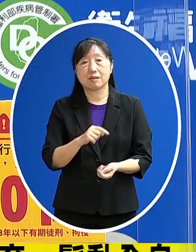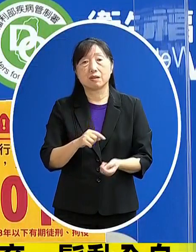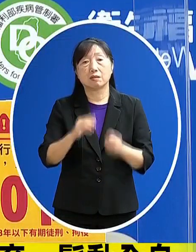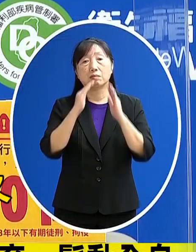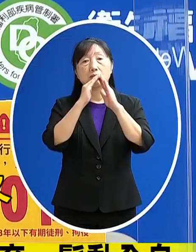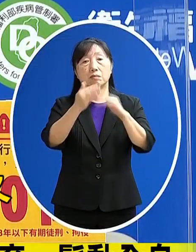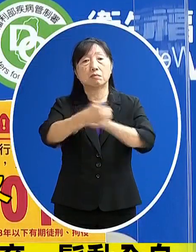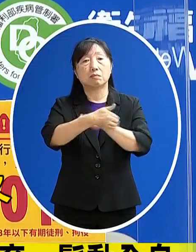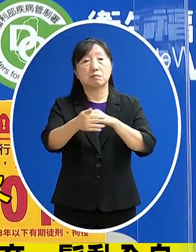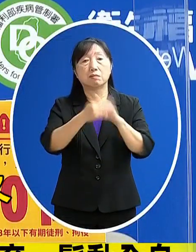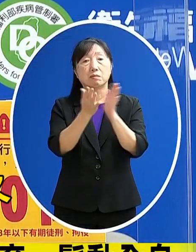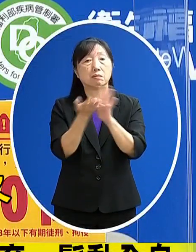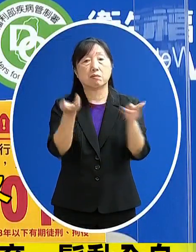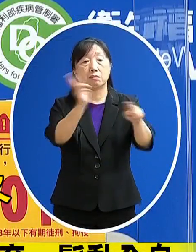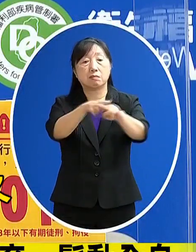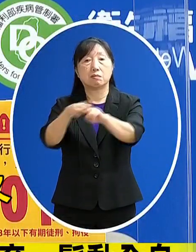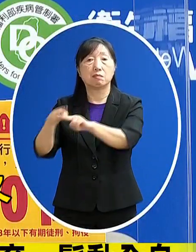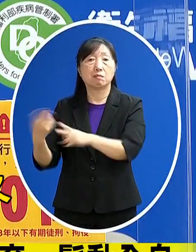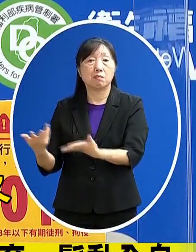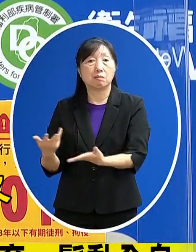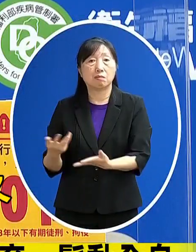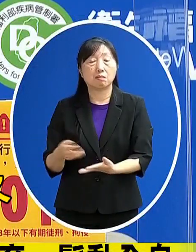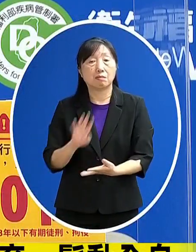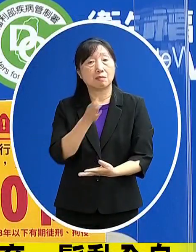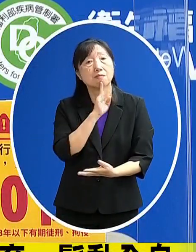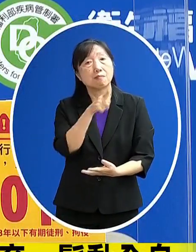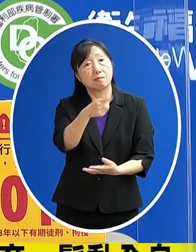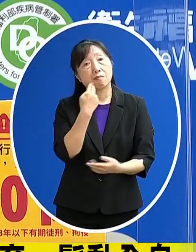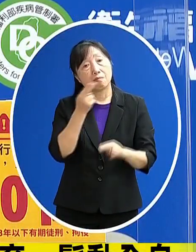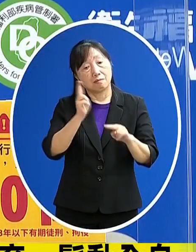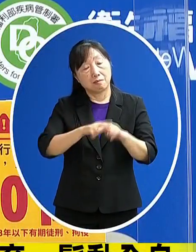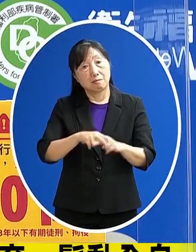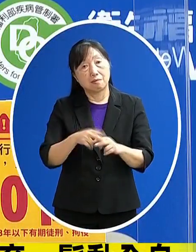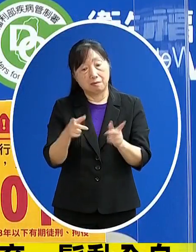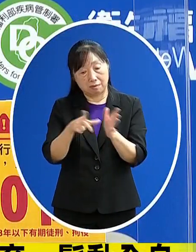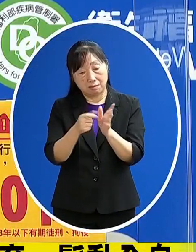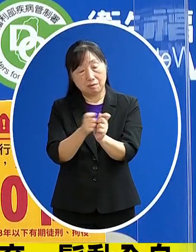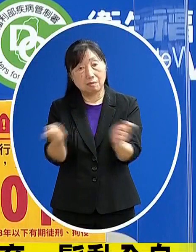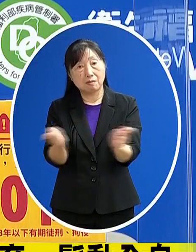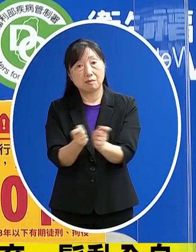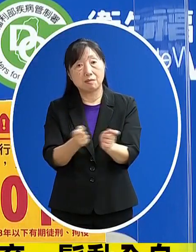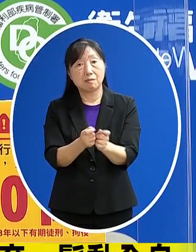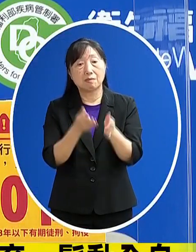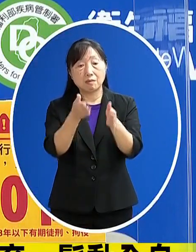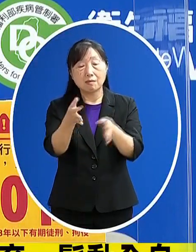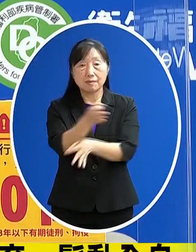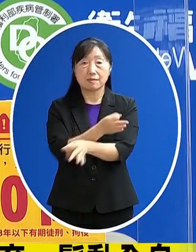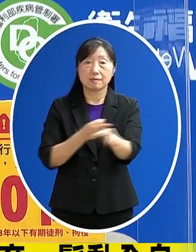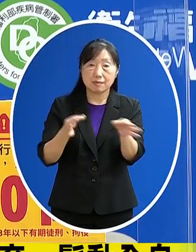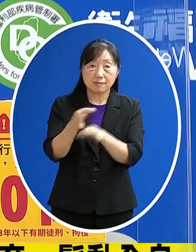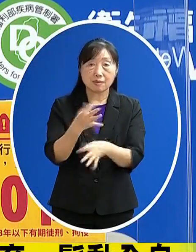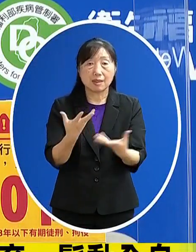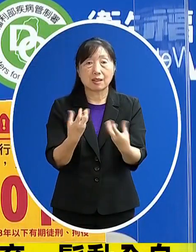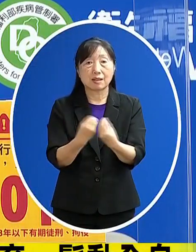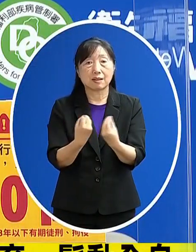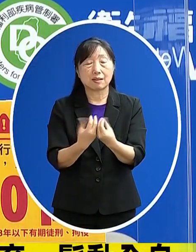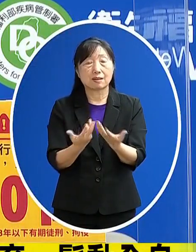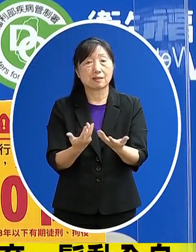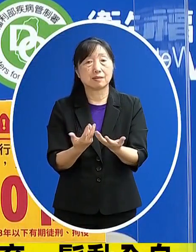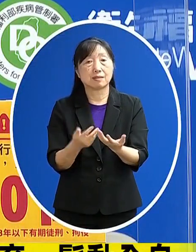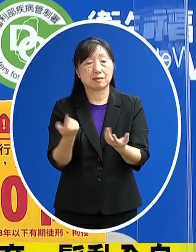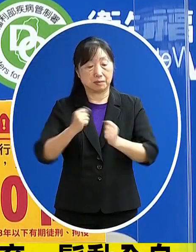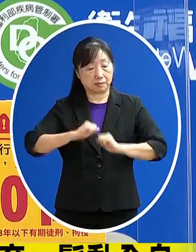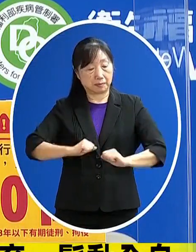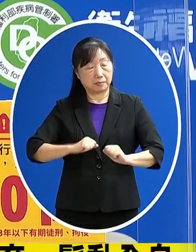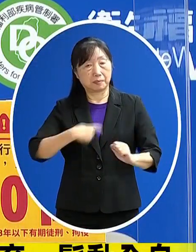城，那大家能够被关得了多久？哦，那整体的经济的活动，然后一些相关的，你不管是健